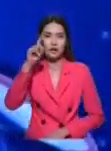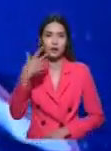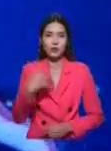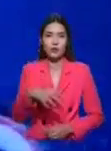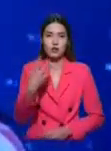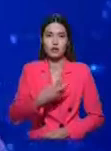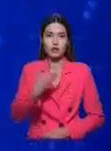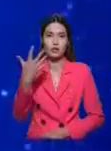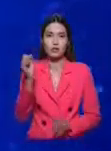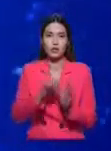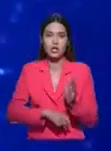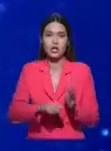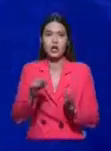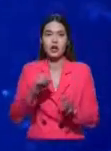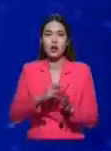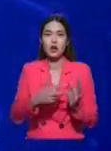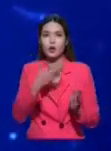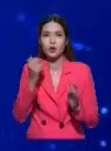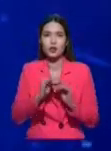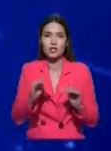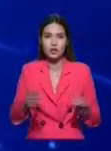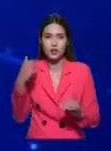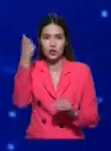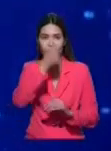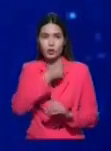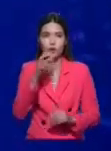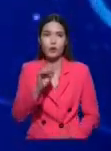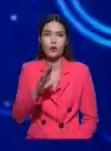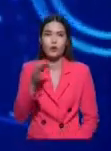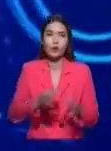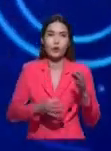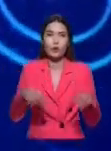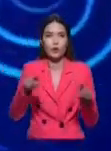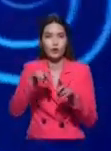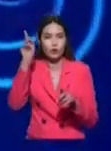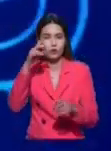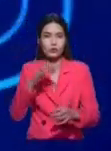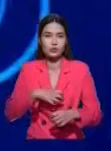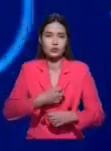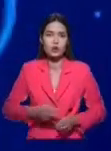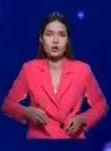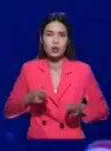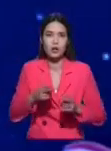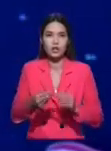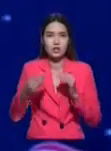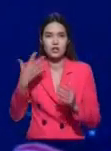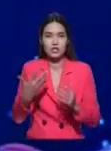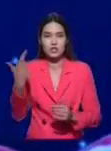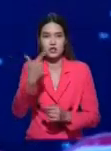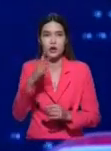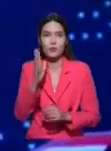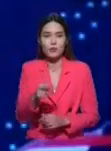уже 25-е убийство несовершеннолетнего за год. Омбудсмен также отметила, что подобные жуткие преступления можно предотвратить, если граждане